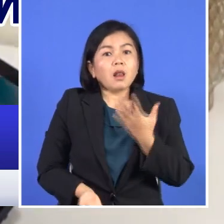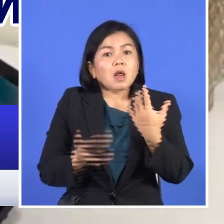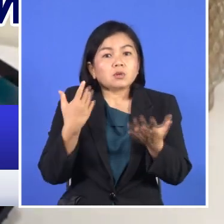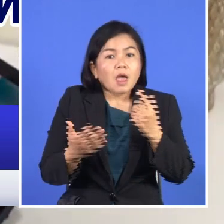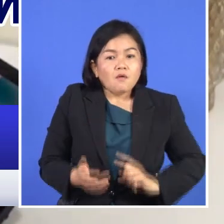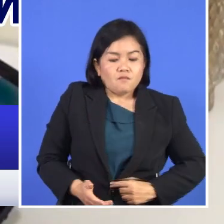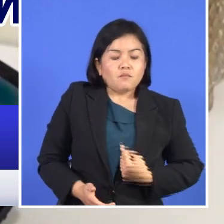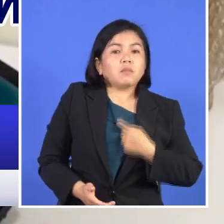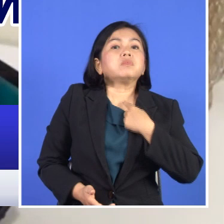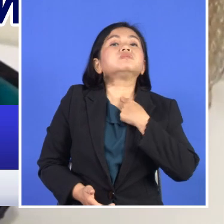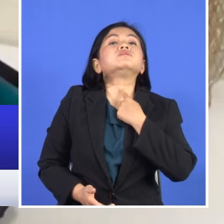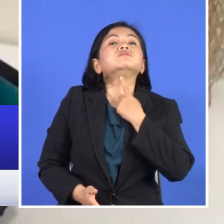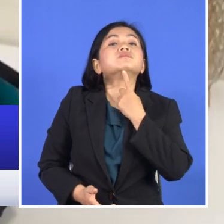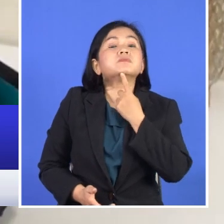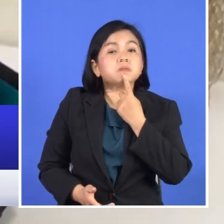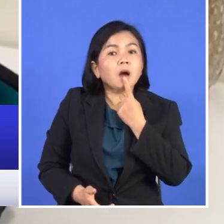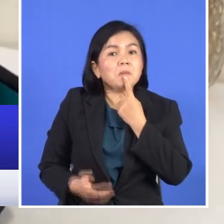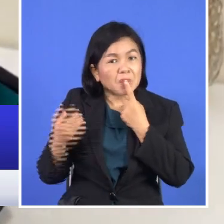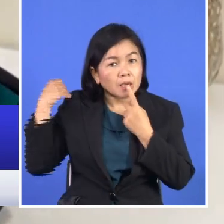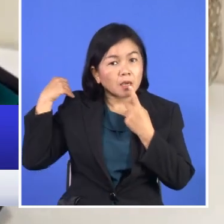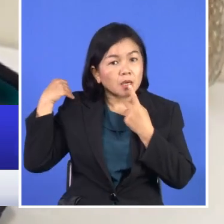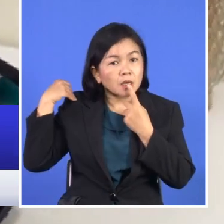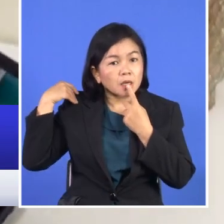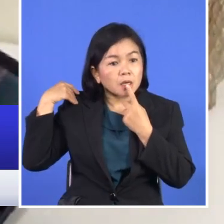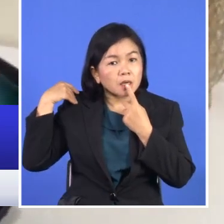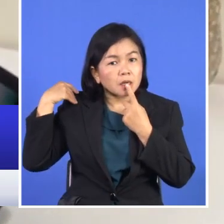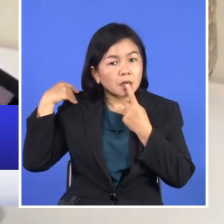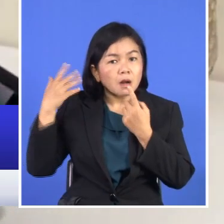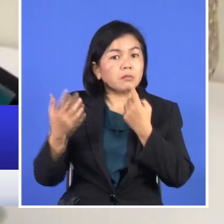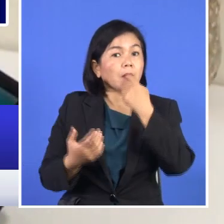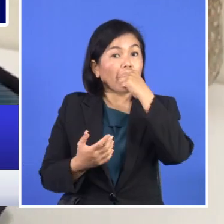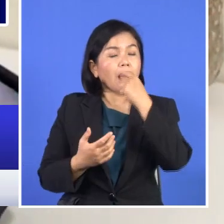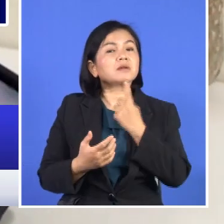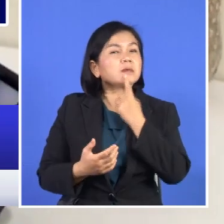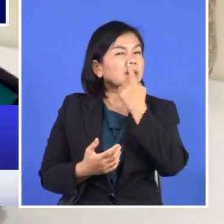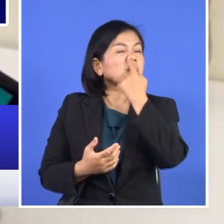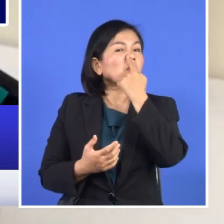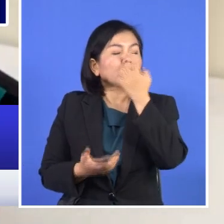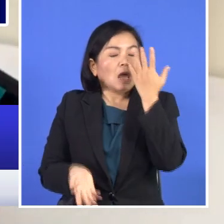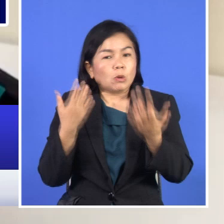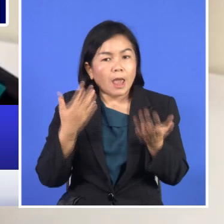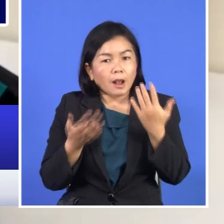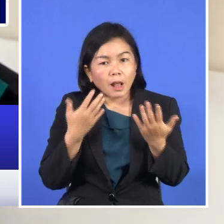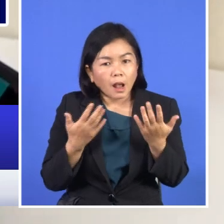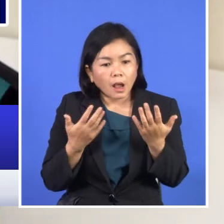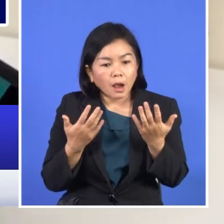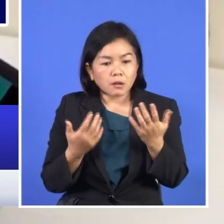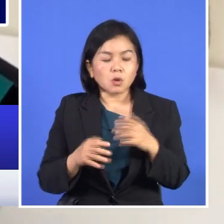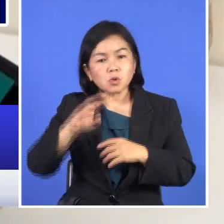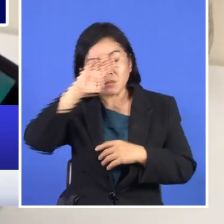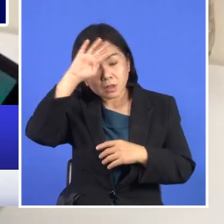ส่วนที่หลอดอาหารนะครับแล้วก็ออกมาที่ทางปากหรือทางจมูกครับซึ่งดังในเคสของผู้ป่วยที่เ